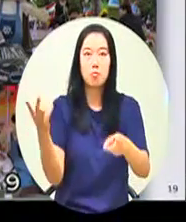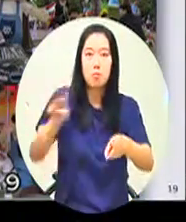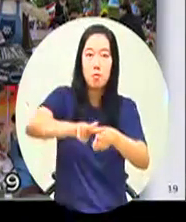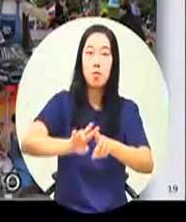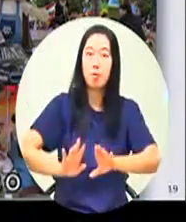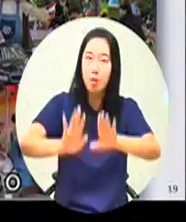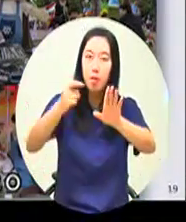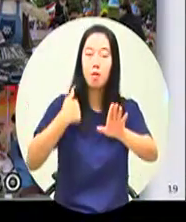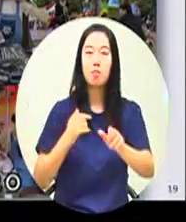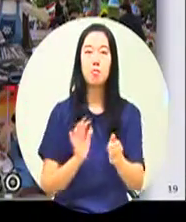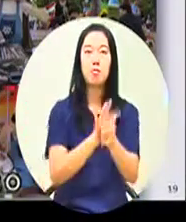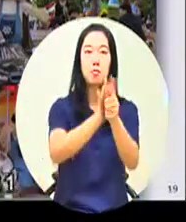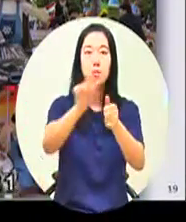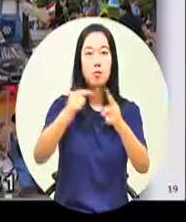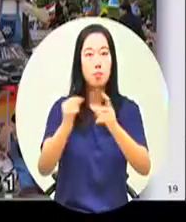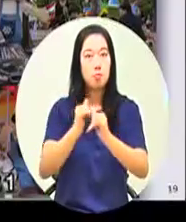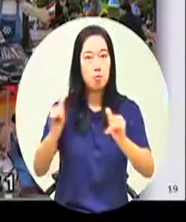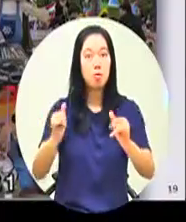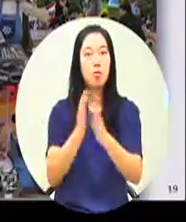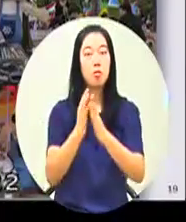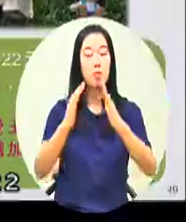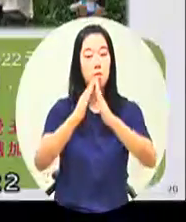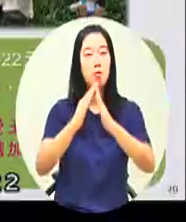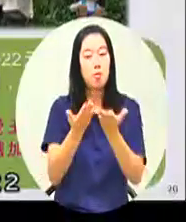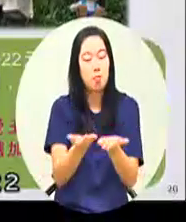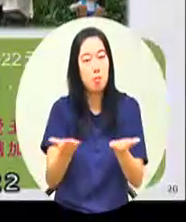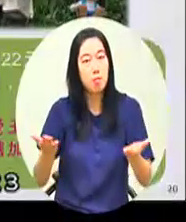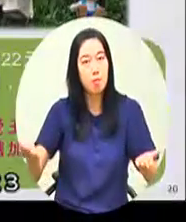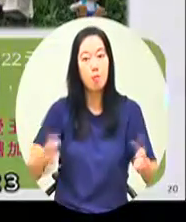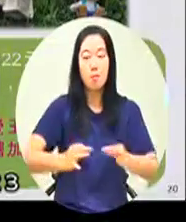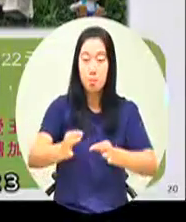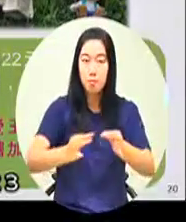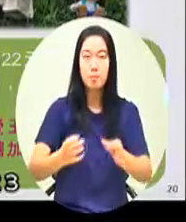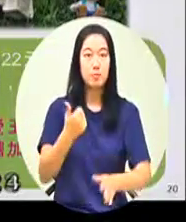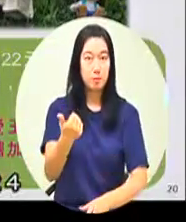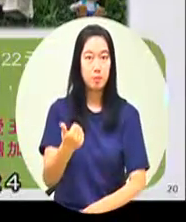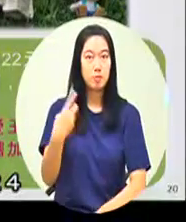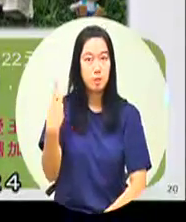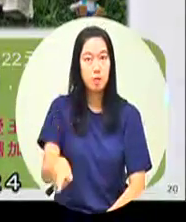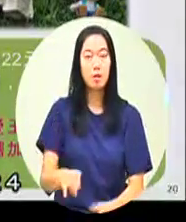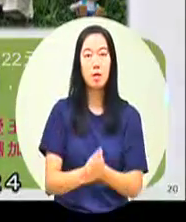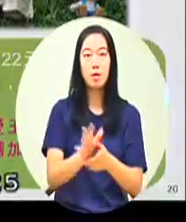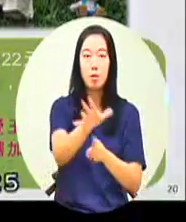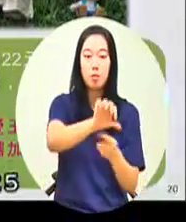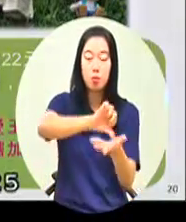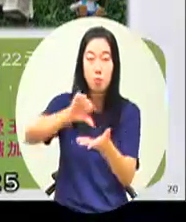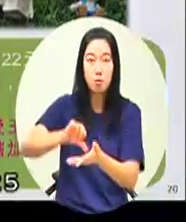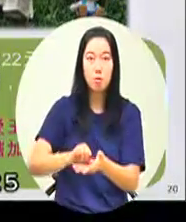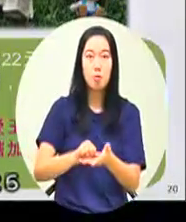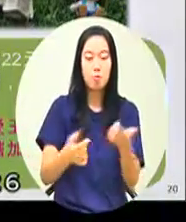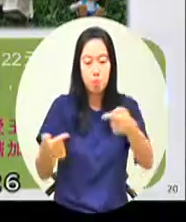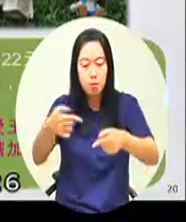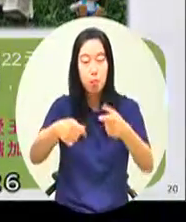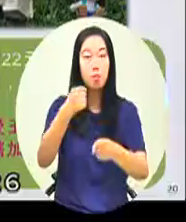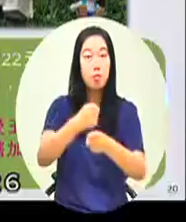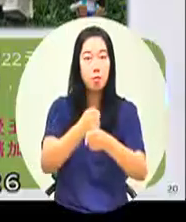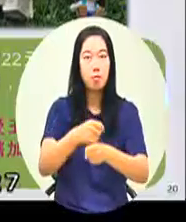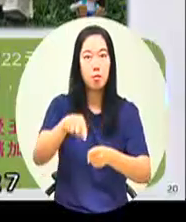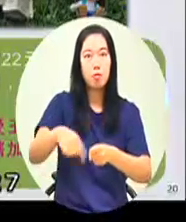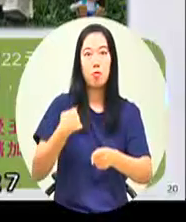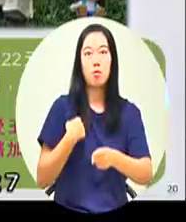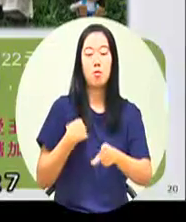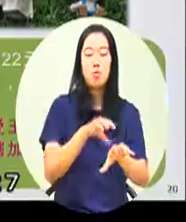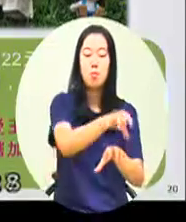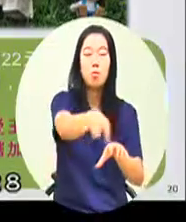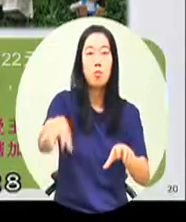本市农业及农民的市集。那整个农产品加工方面呢，我们在农产品加工，我们与地区农会合作